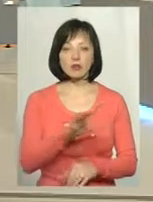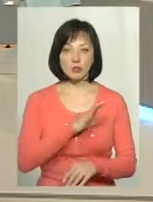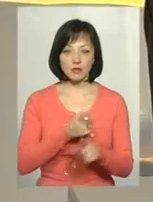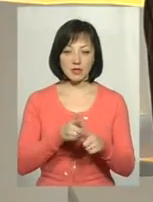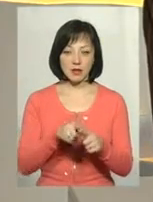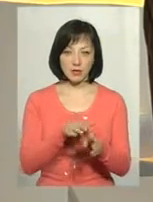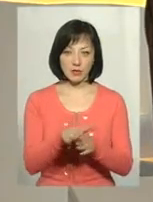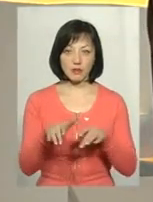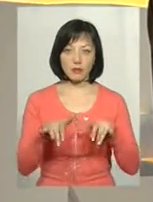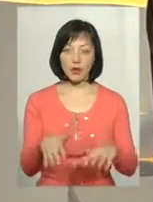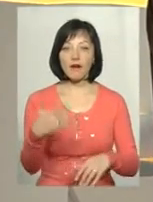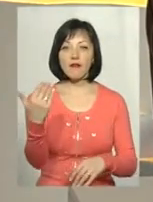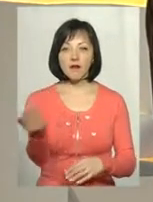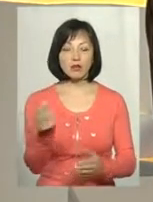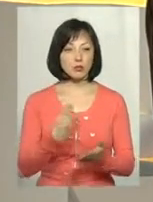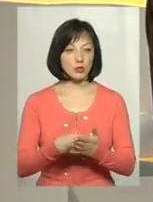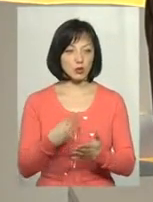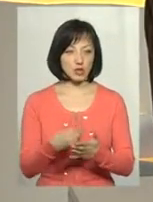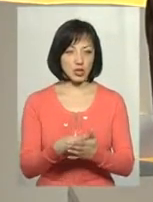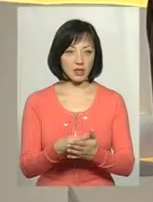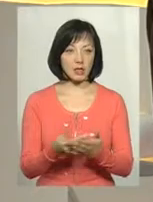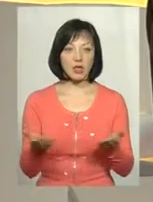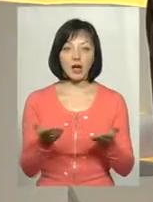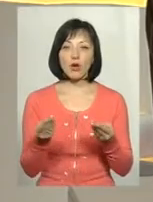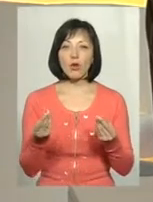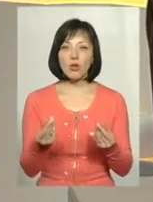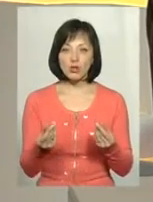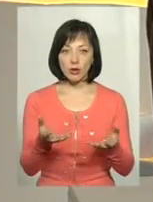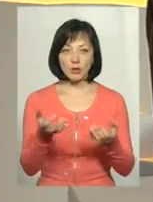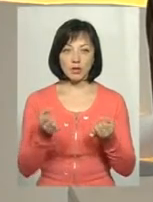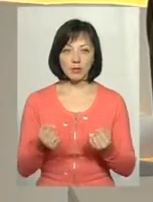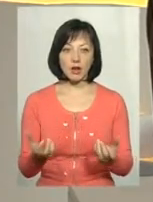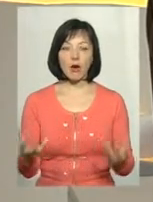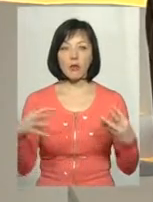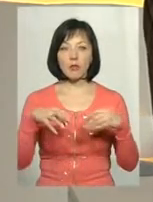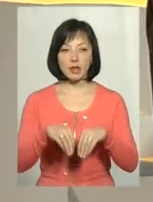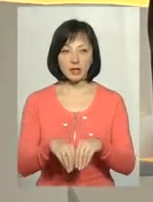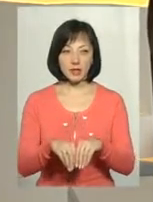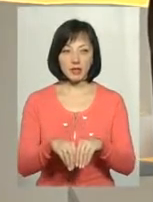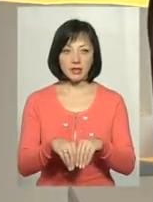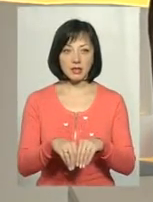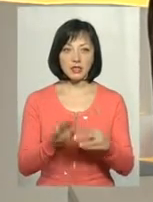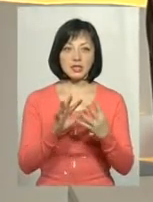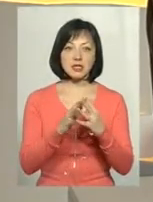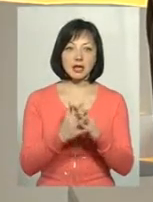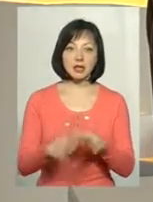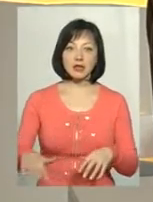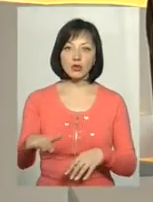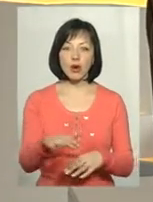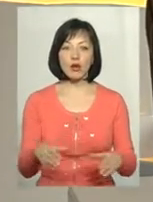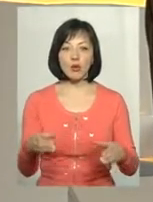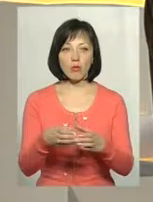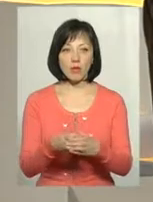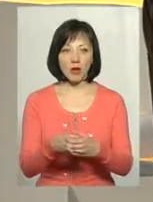і загалом отой ваш бюджет. Бюджети, ті кошти, які отримала об'єднана селищна територіальна